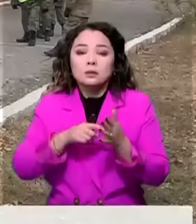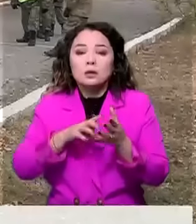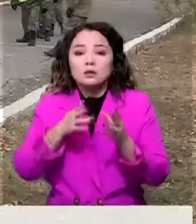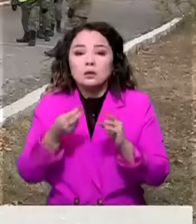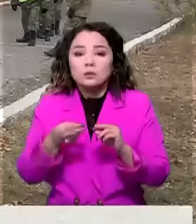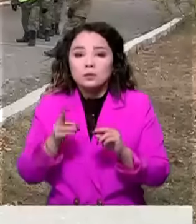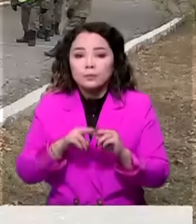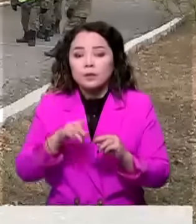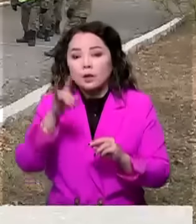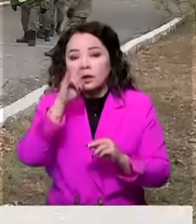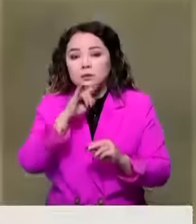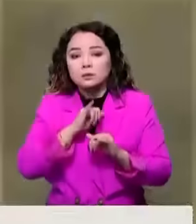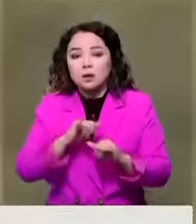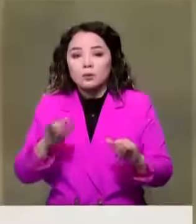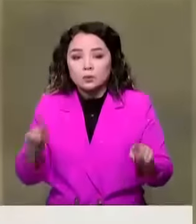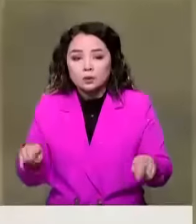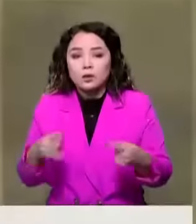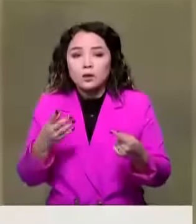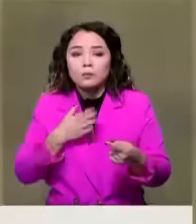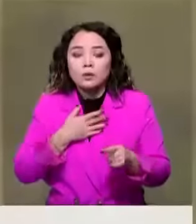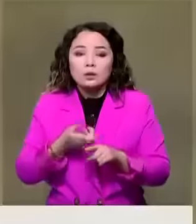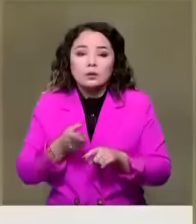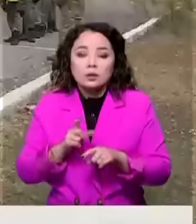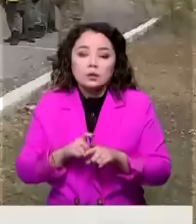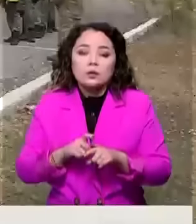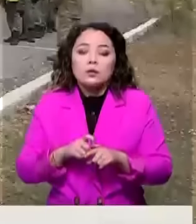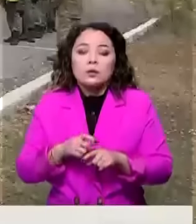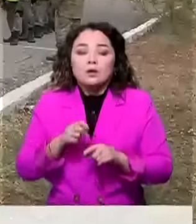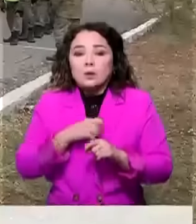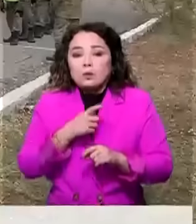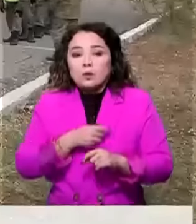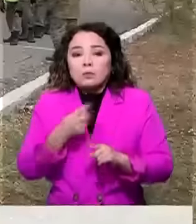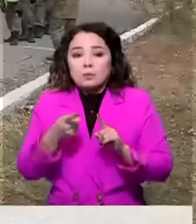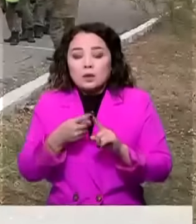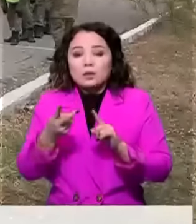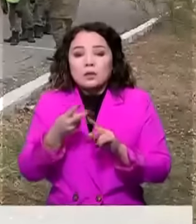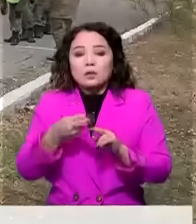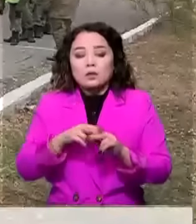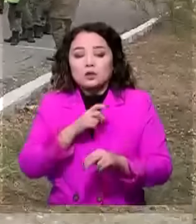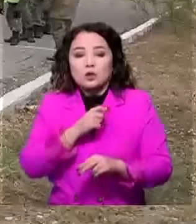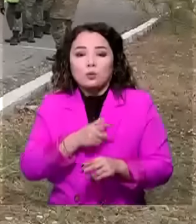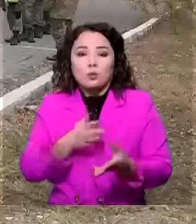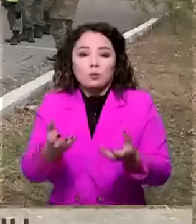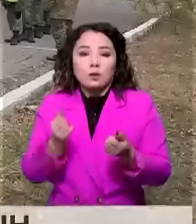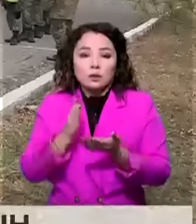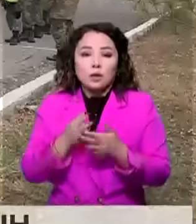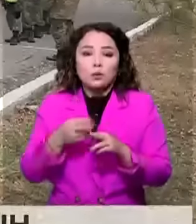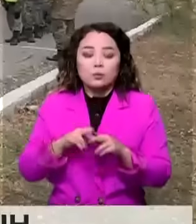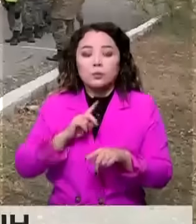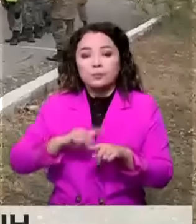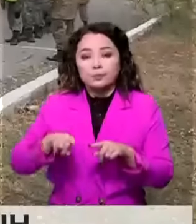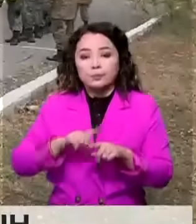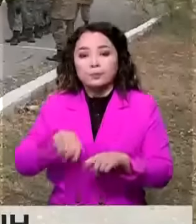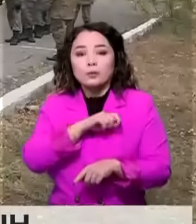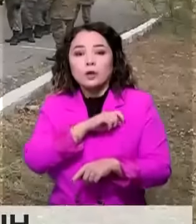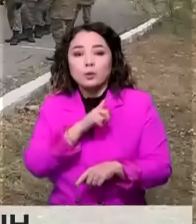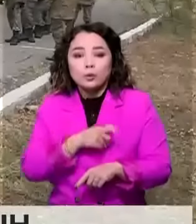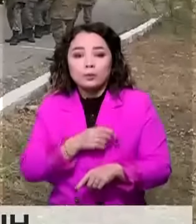негізінде Қазақстанды дамыту. Негізі мен бір дипломым бар, но екінші диплом болып есептеледі. Құдай қаласа осы дипломмен